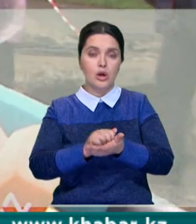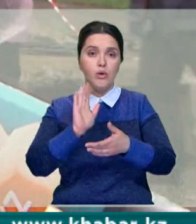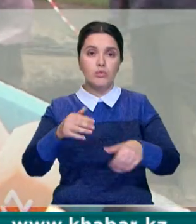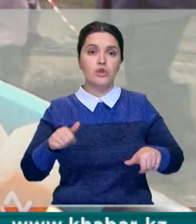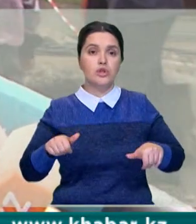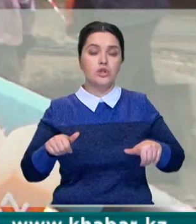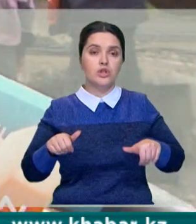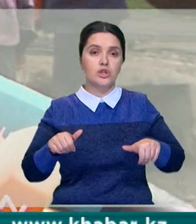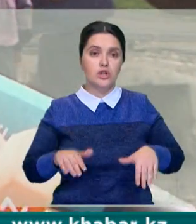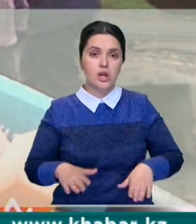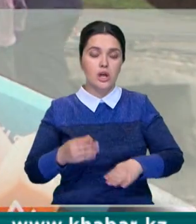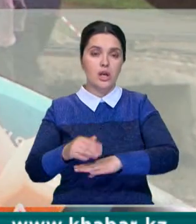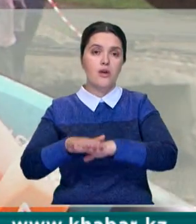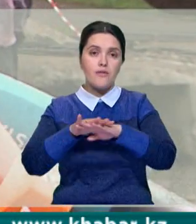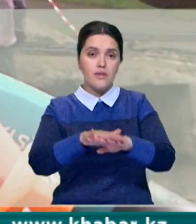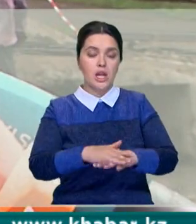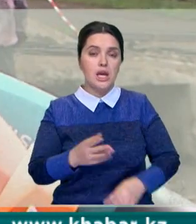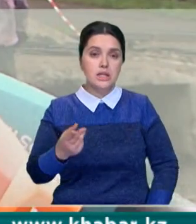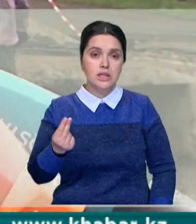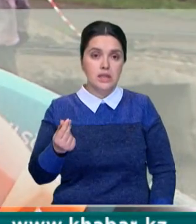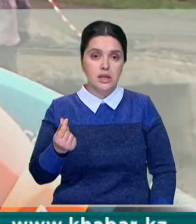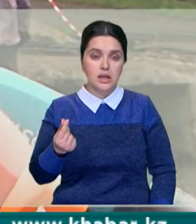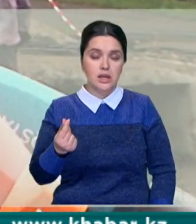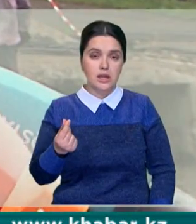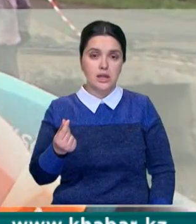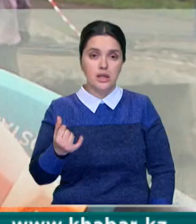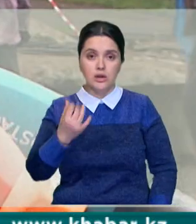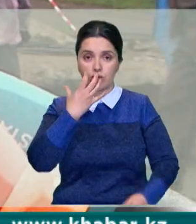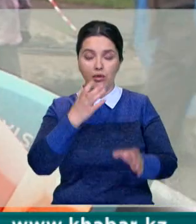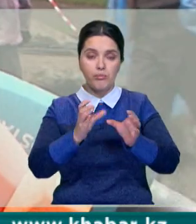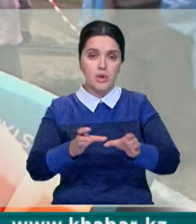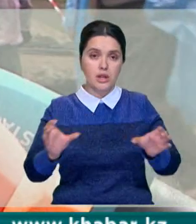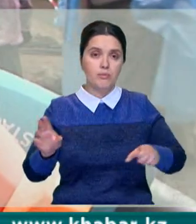решение о выделении средств, и теплотрасса будет